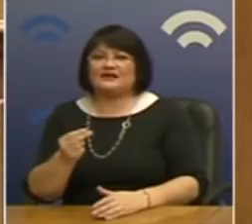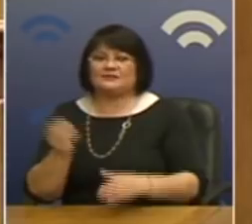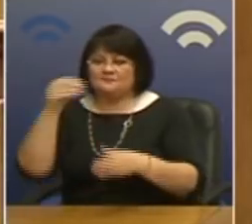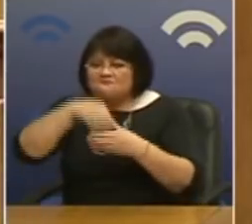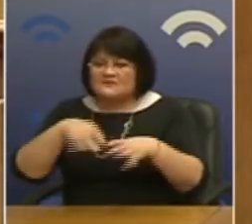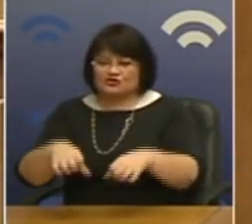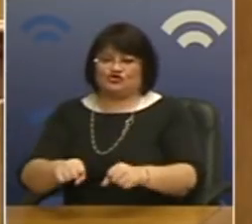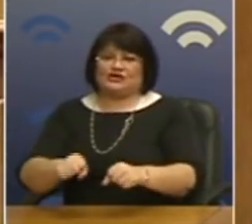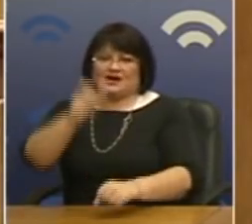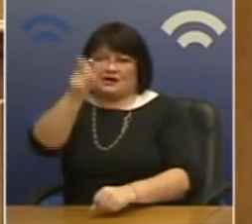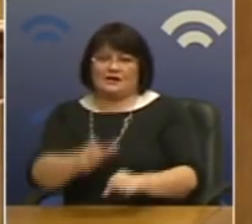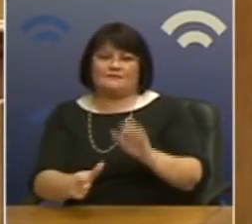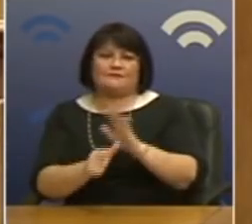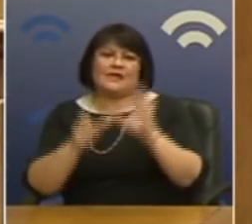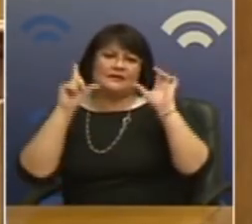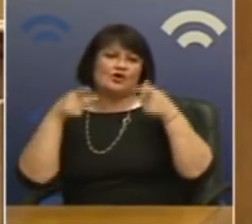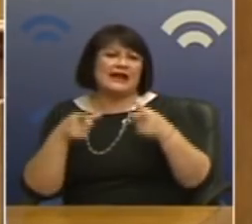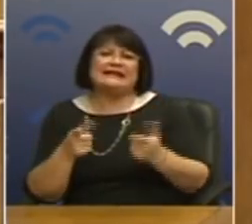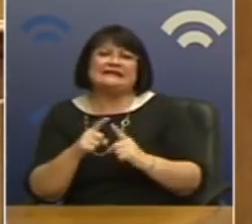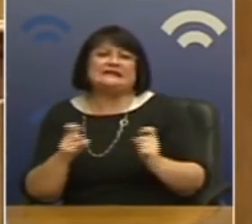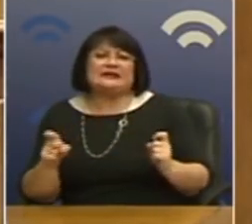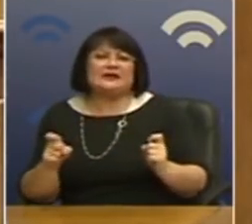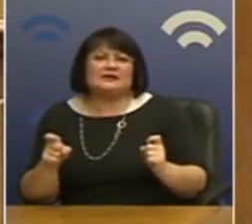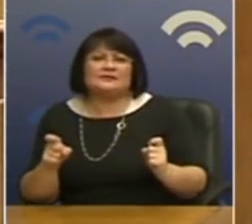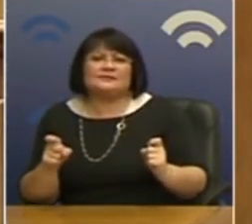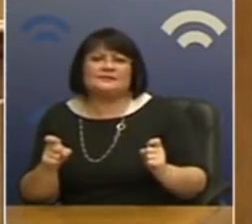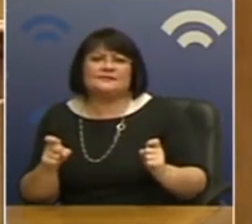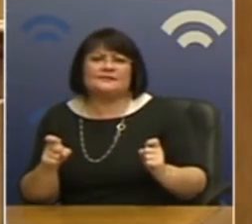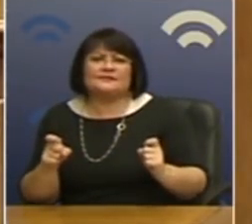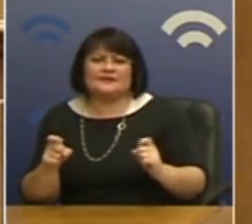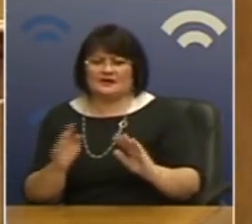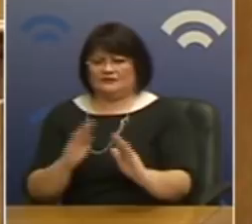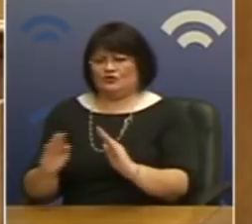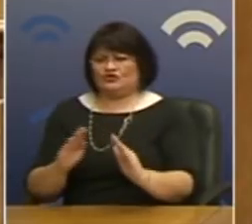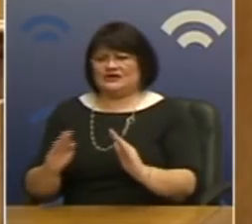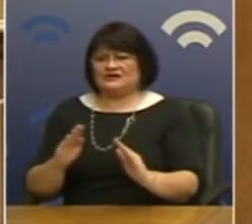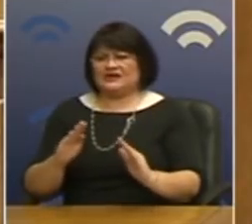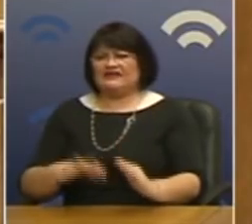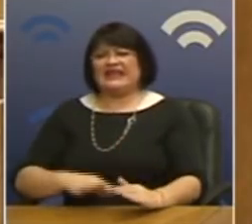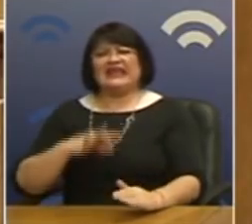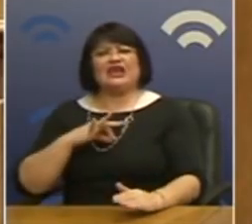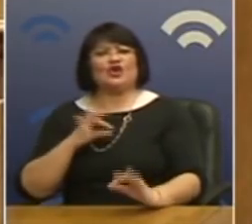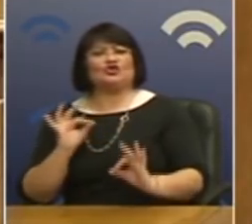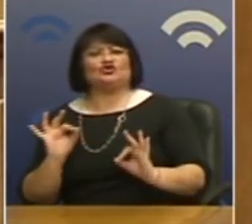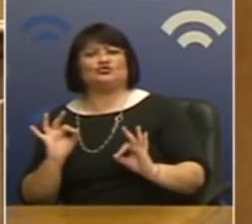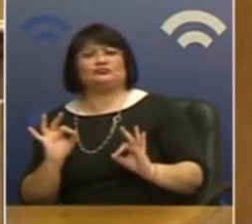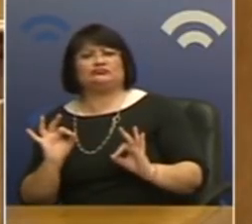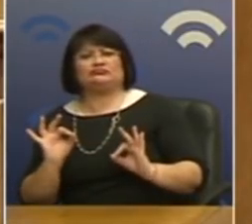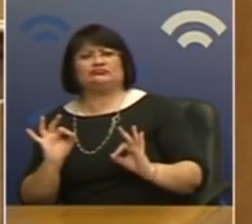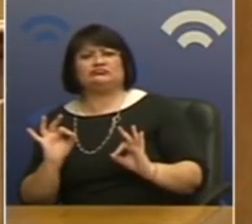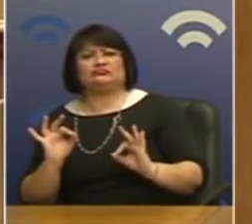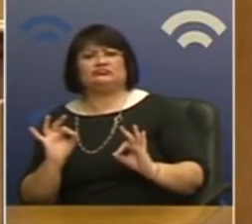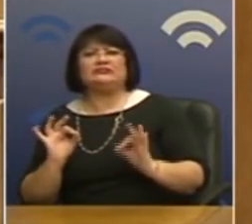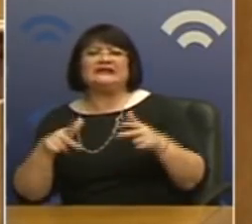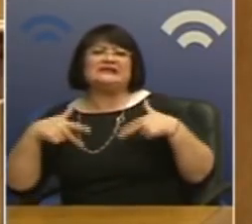Ο ίδιος ο Πρόεδρος της Δημοκρατίας είναι θεματοφύλακας του κύρους αυτού του πυρήνα και ο υψηλότερος